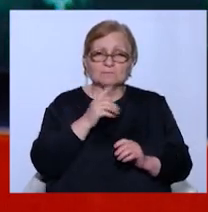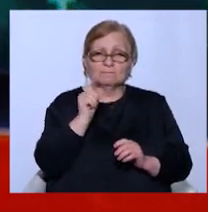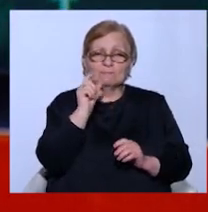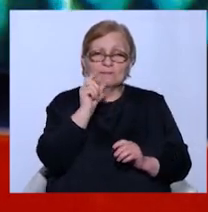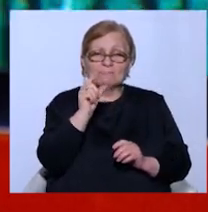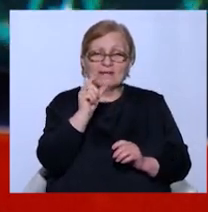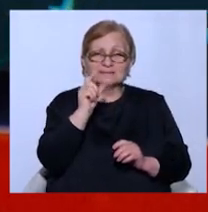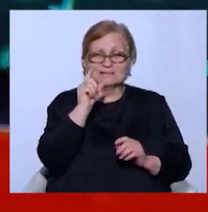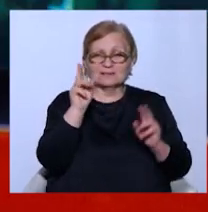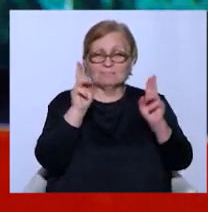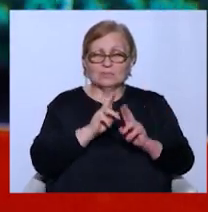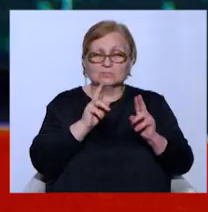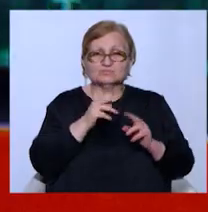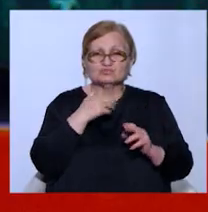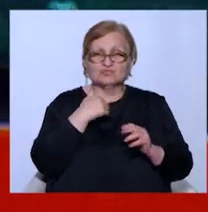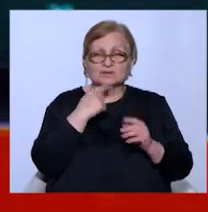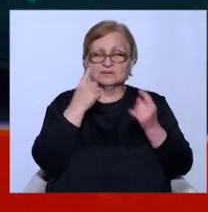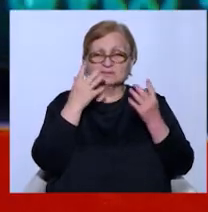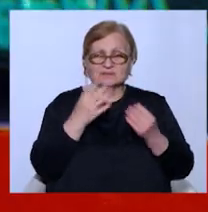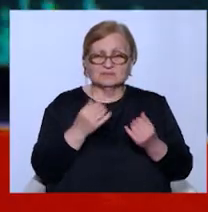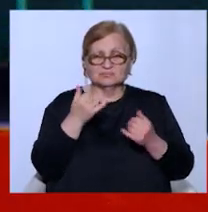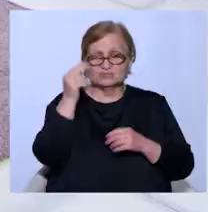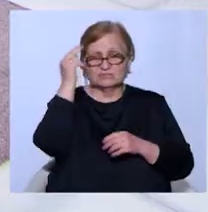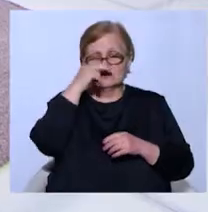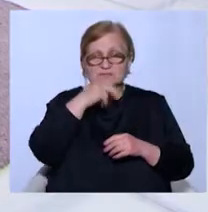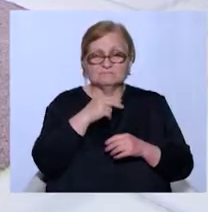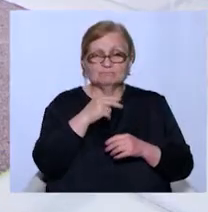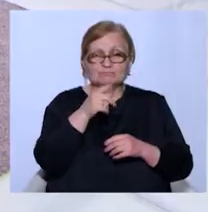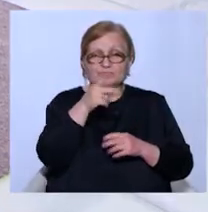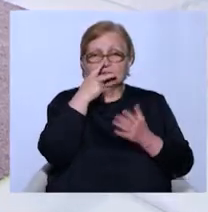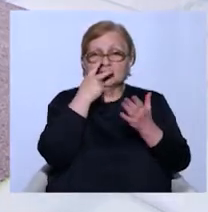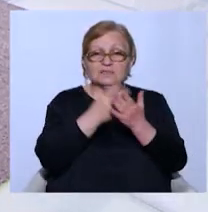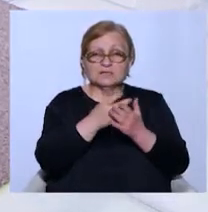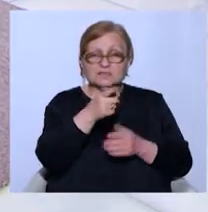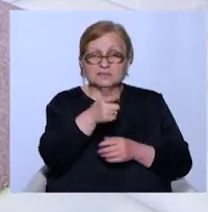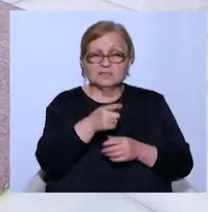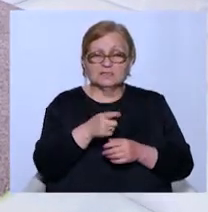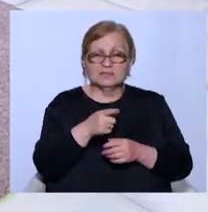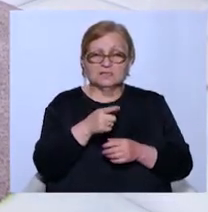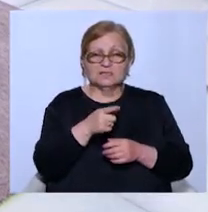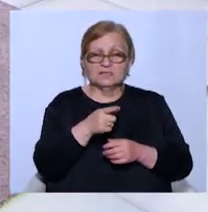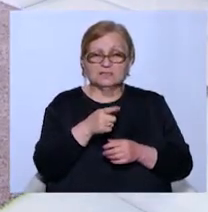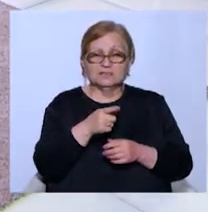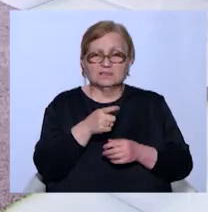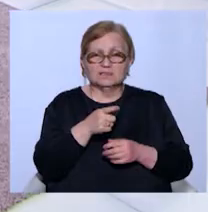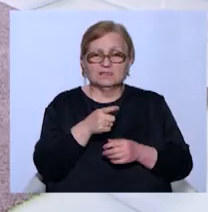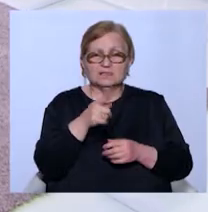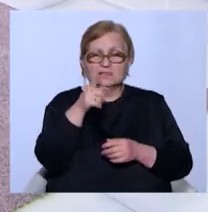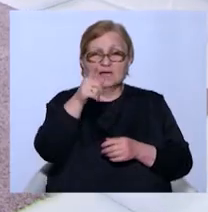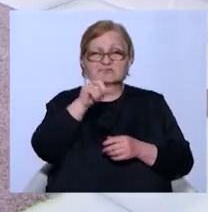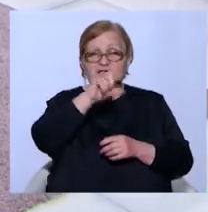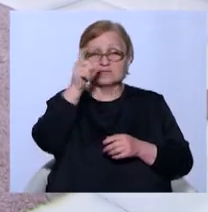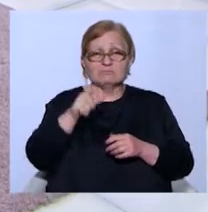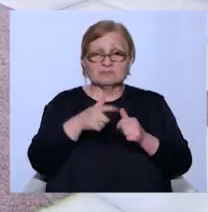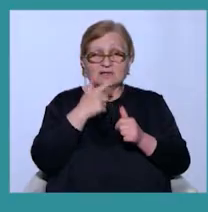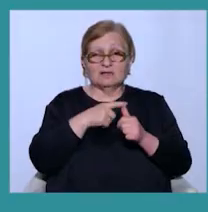კარგად გავიაზროთ, რომელსაც დღის განმავლობაში დღეს შევისწავლით. თუ გინახავთ როდესმე აი ეს არის ევერესტის ფოტო, აი